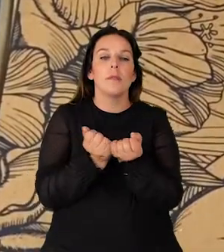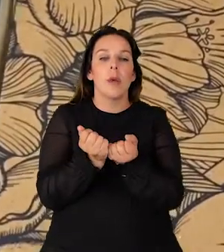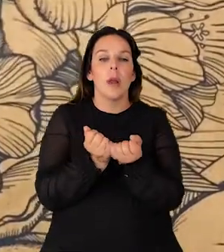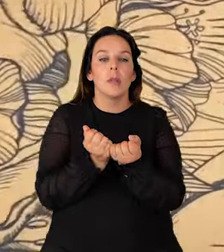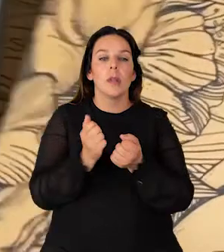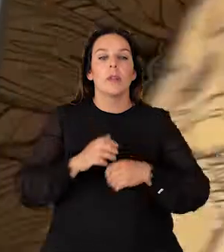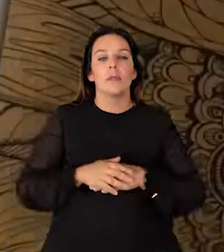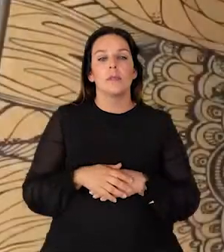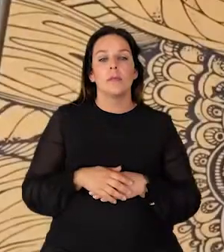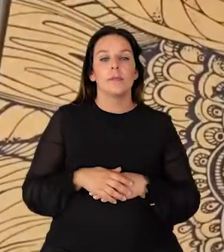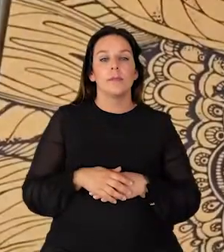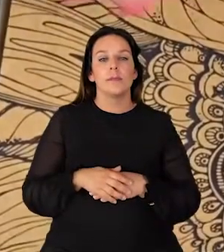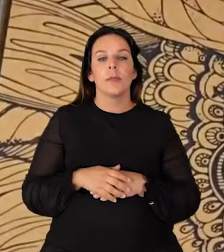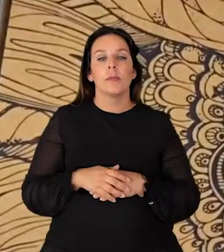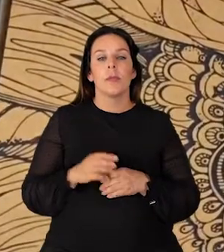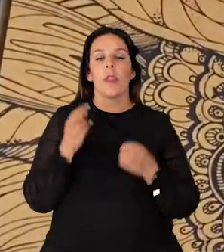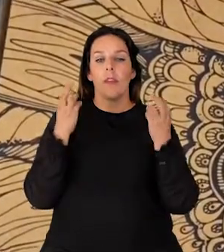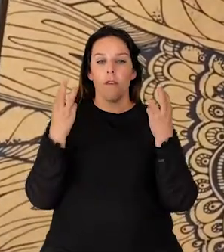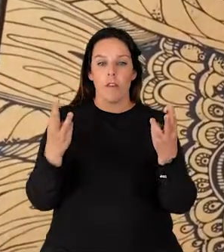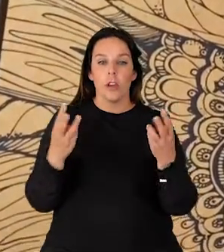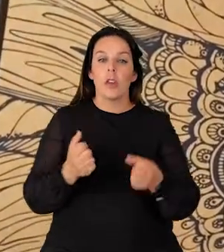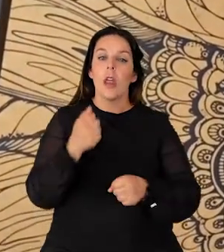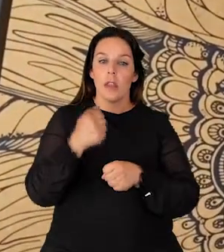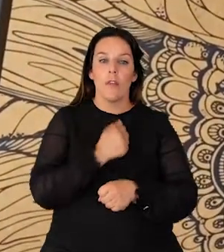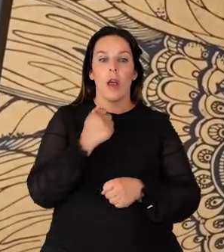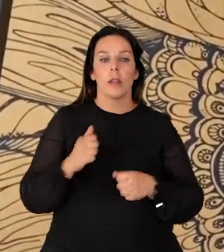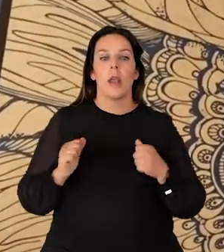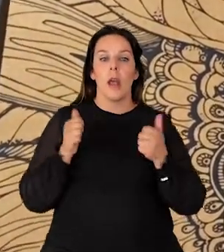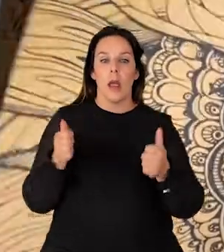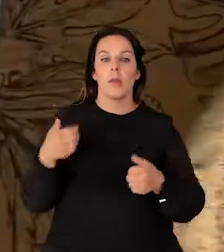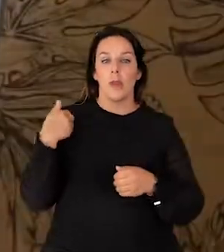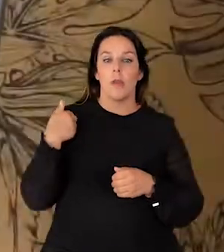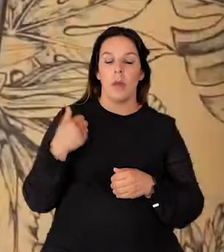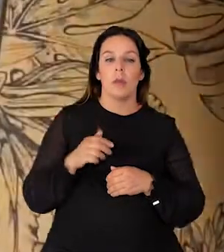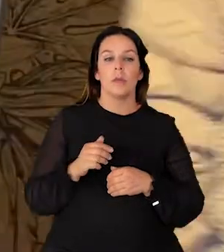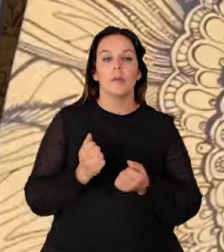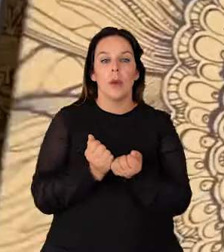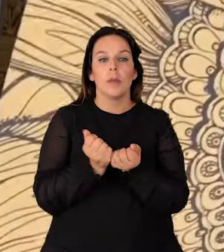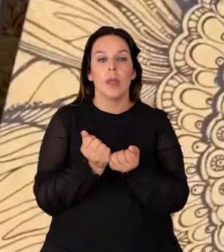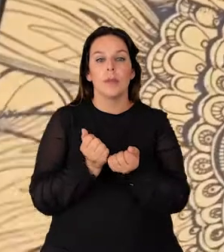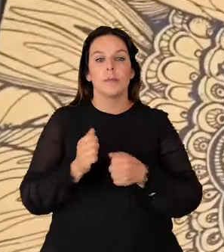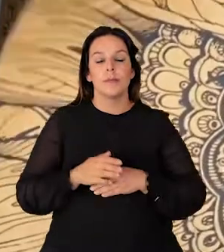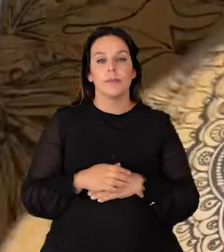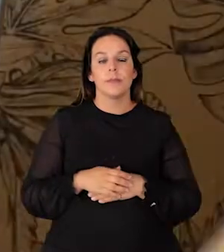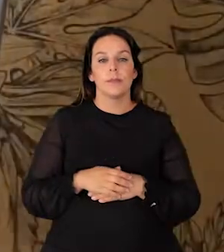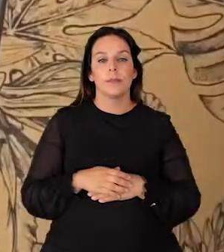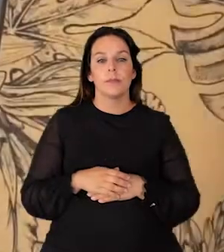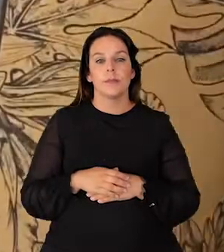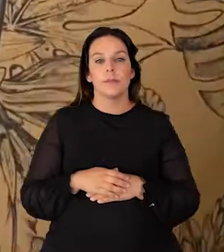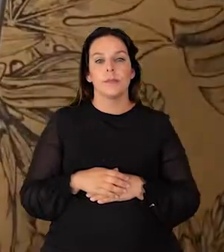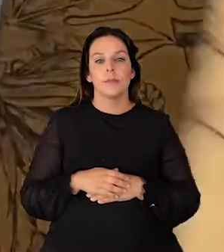z kolorowego, sztywnego papieru i wybieram muchę. Nasza mucha poleci w